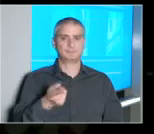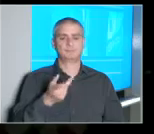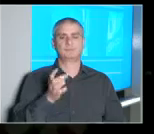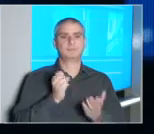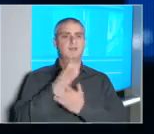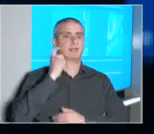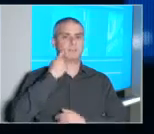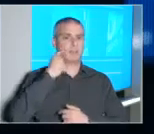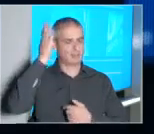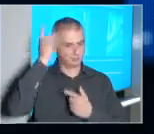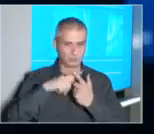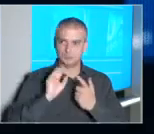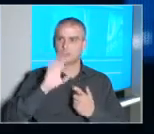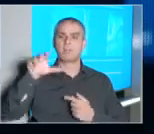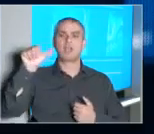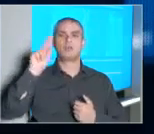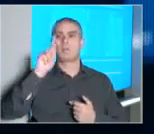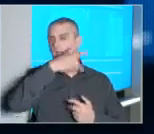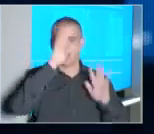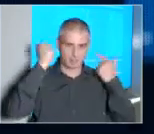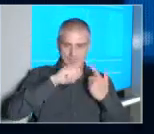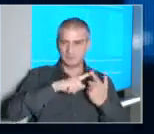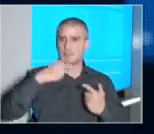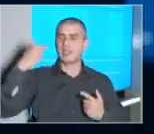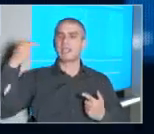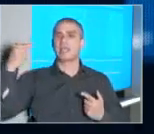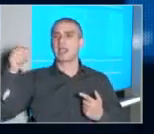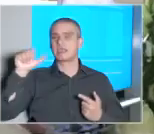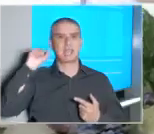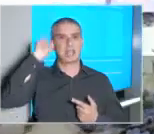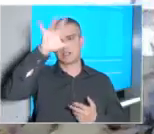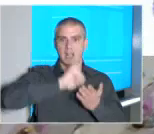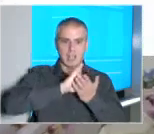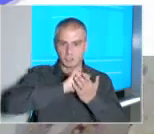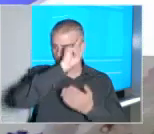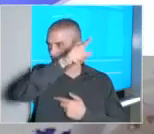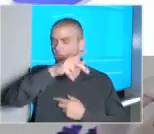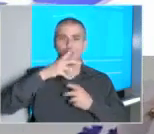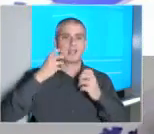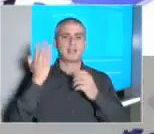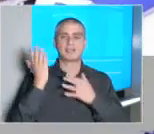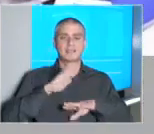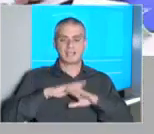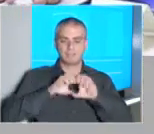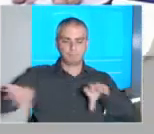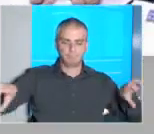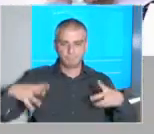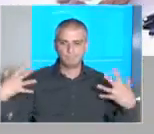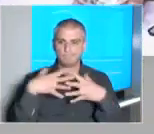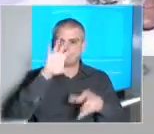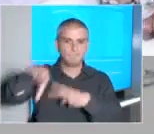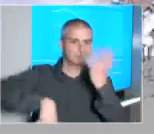בנט ושקט, שולחים את איוב קרא לקהיר, את גלעד ארדן לניו יורק, מפרקים תיקים, מפצלים משרדים, והכל כדי לחלק כמה שיותר תיקים